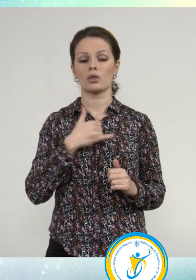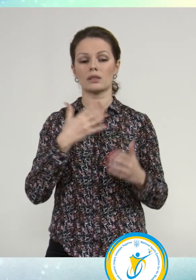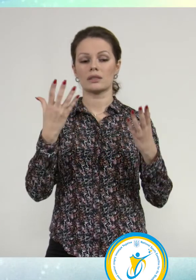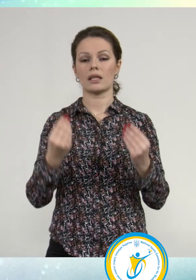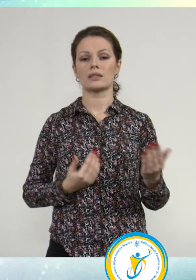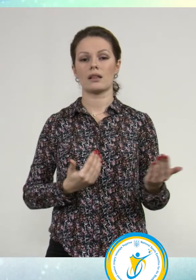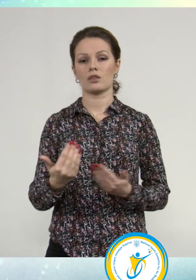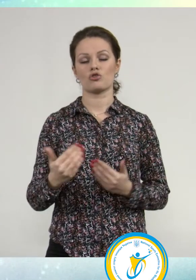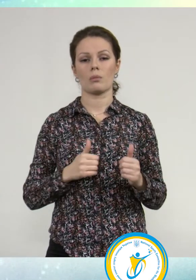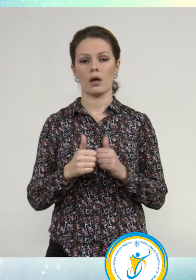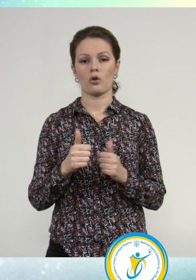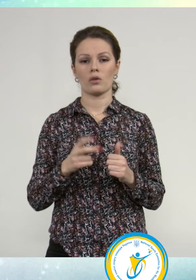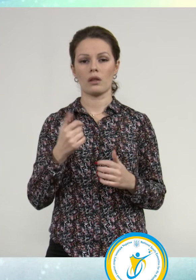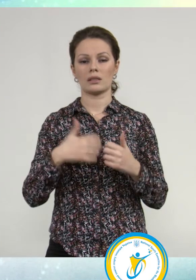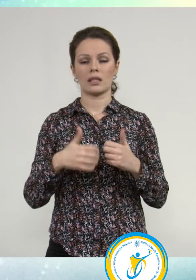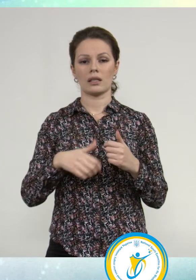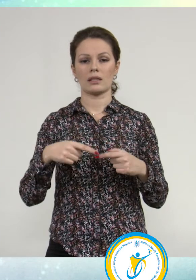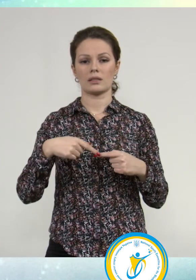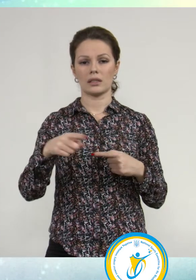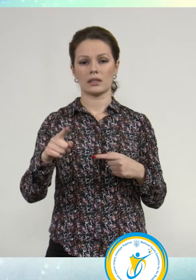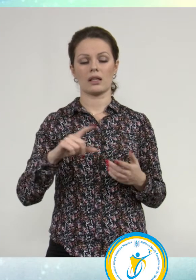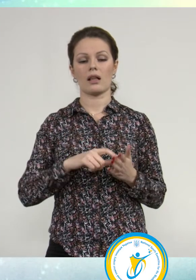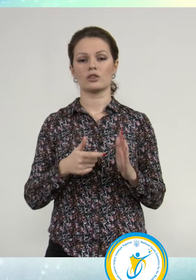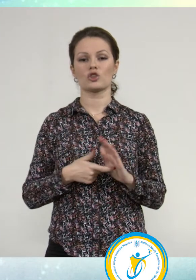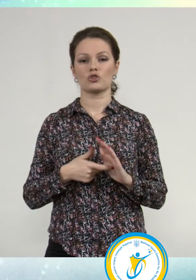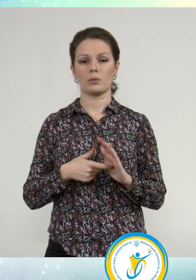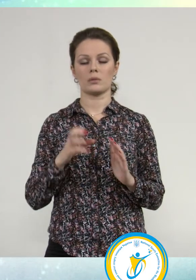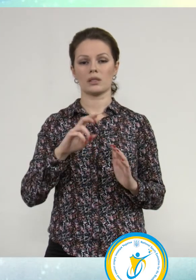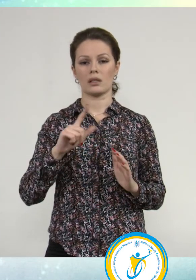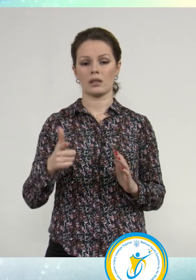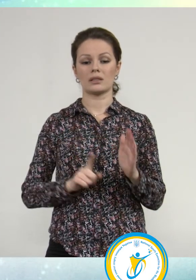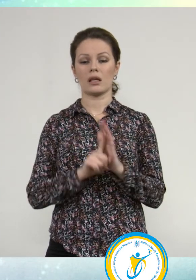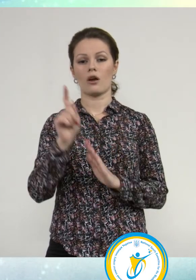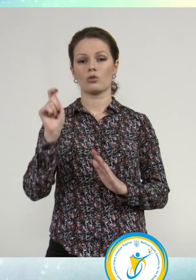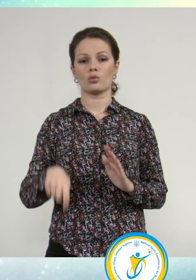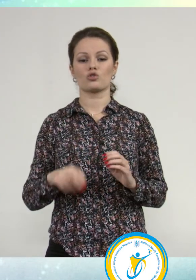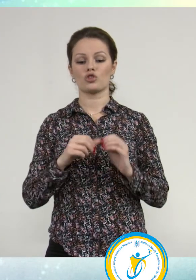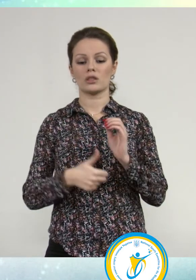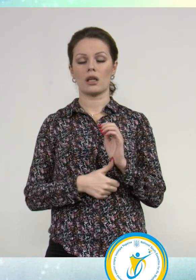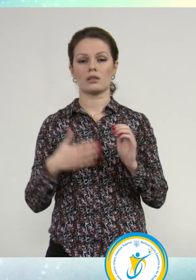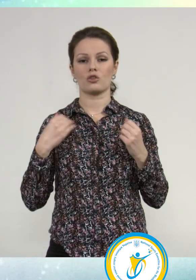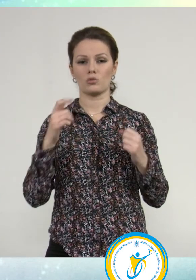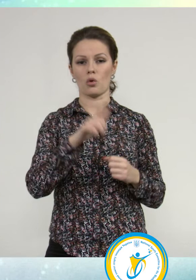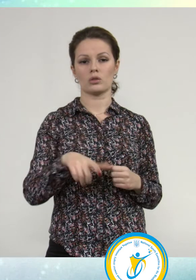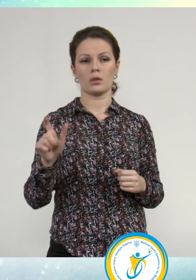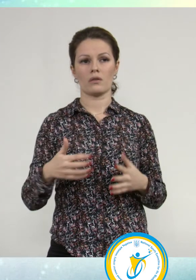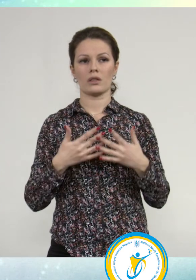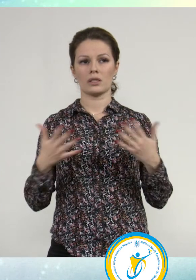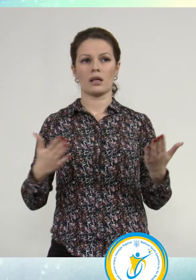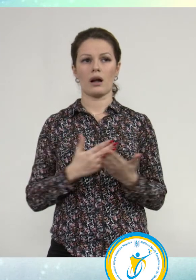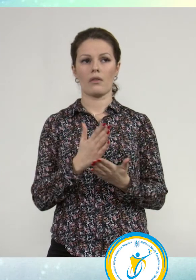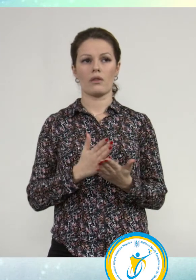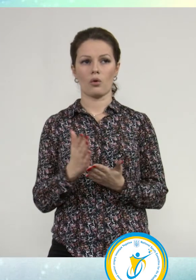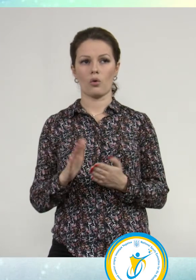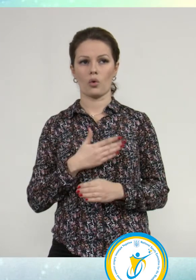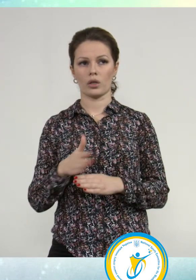на середній дистанції класичним стилем. Стартують 16 наших спортсменів у різних категоріях, і будемо